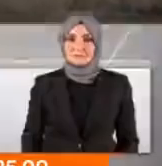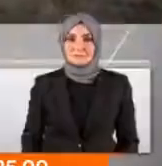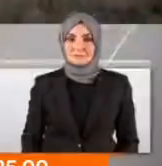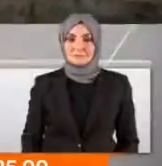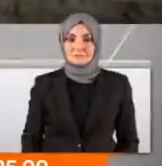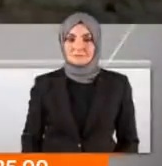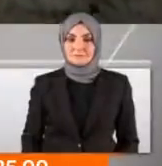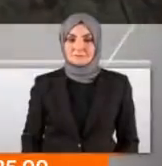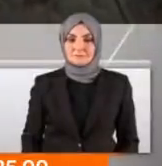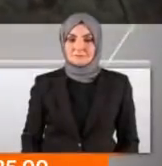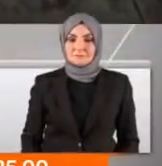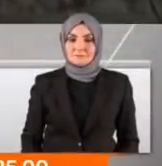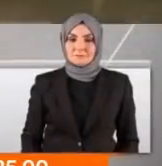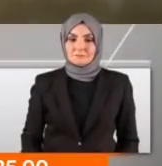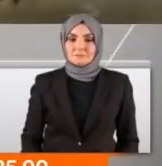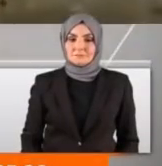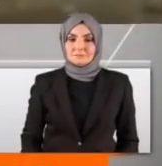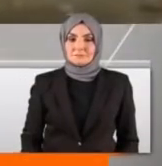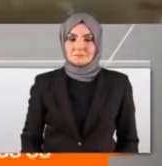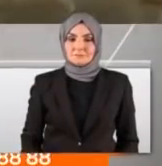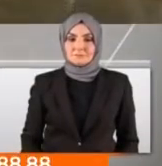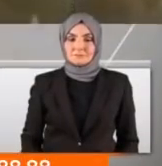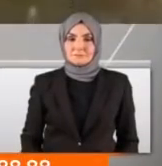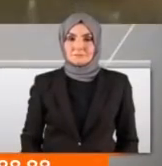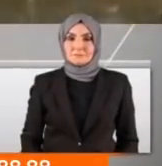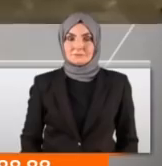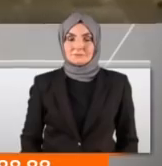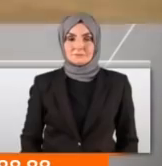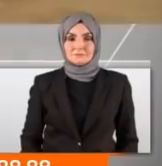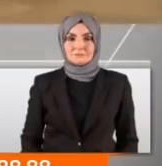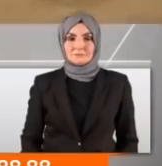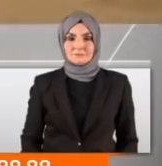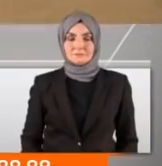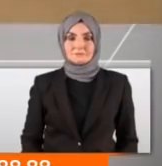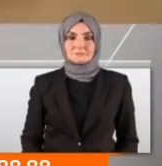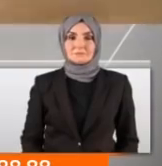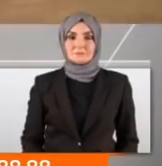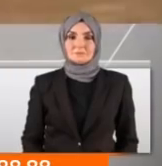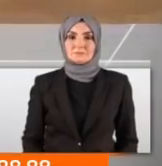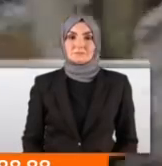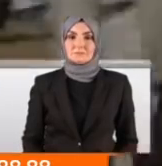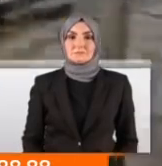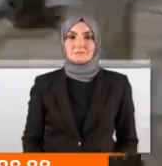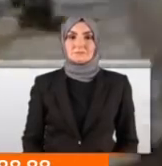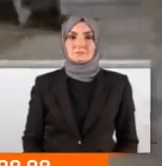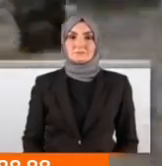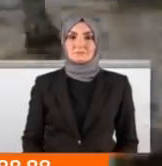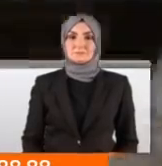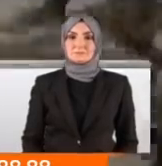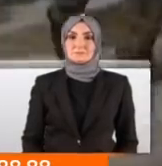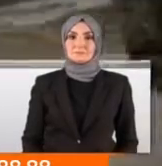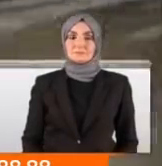Osman bayramınız mübarek Mukaddes vakitlerinde böyle bir saldırıyor yapılması bir vahşettir